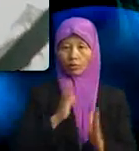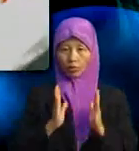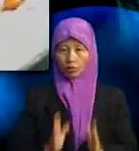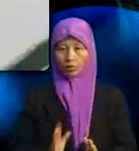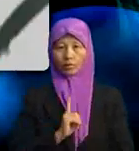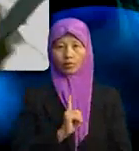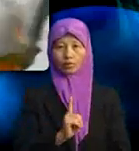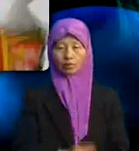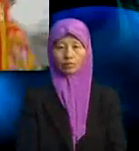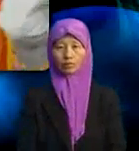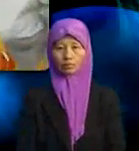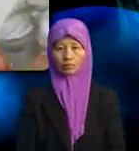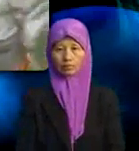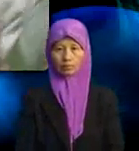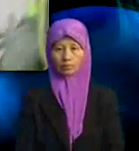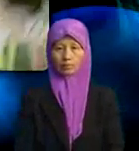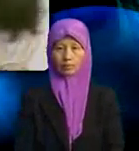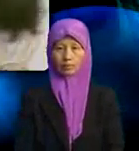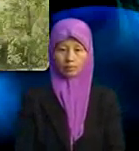mencerminkan kepribadian Muslim sejati.